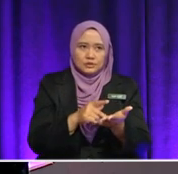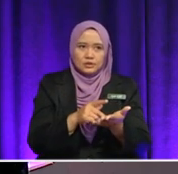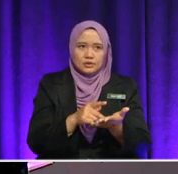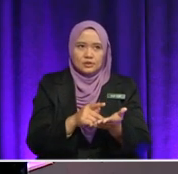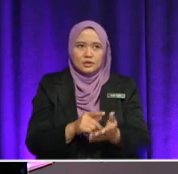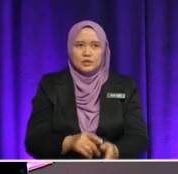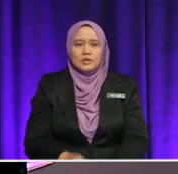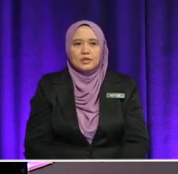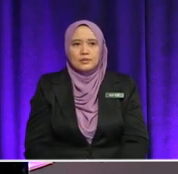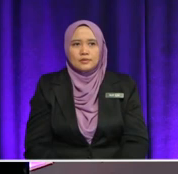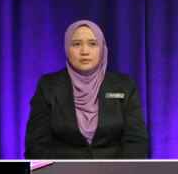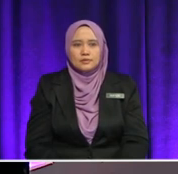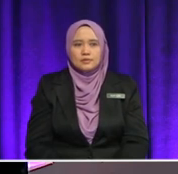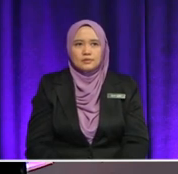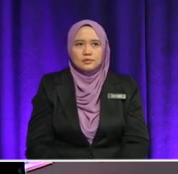ke-8